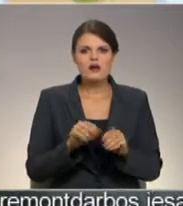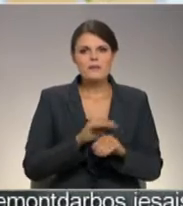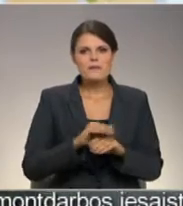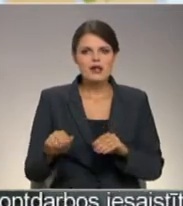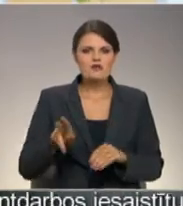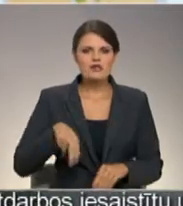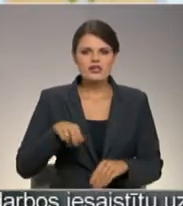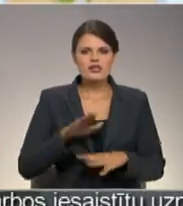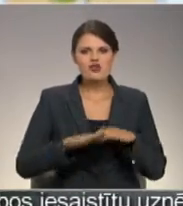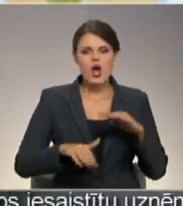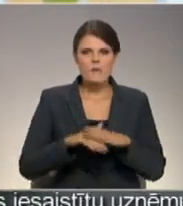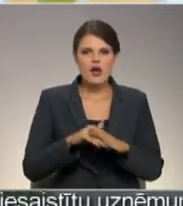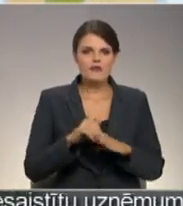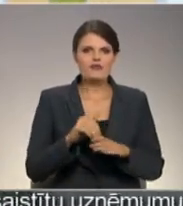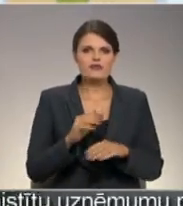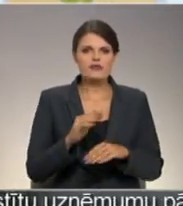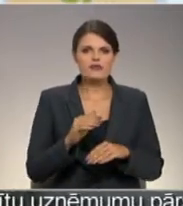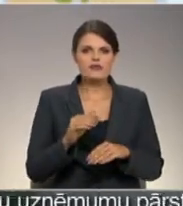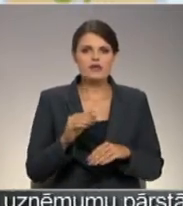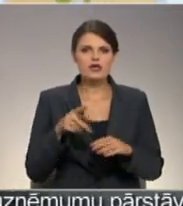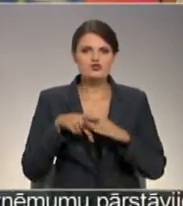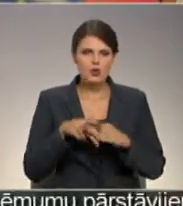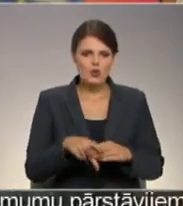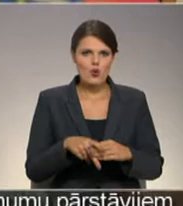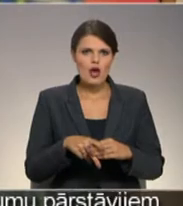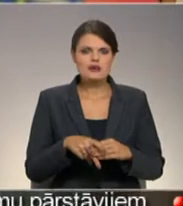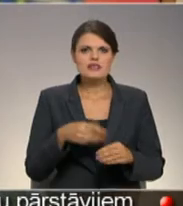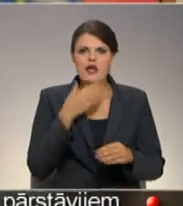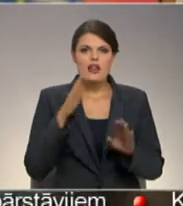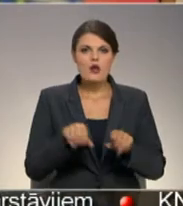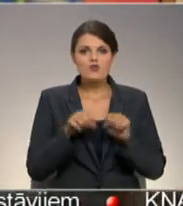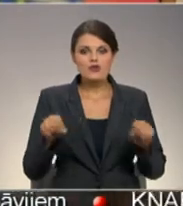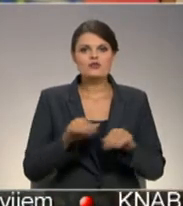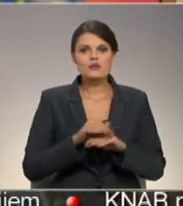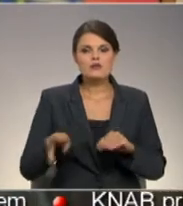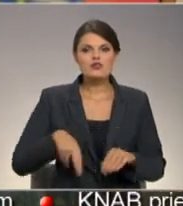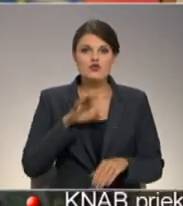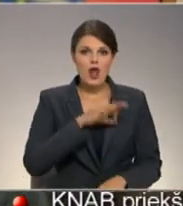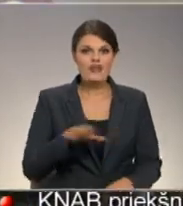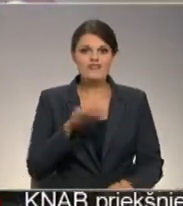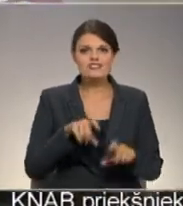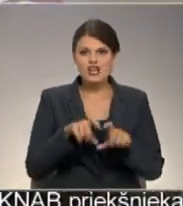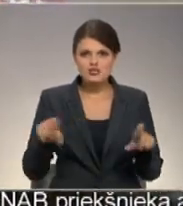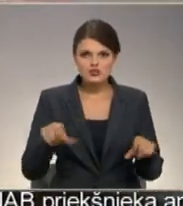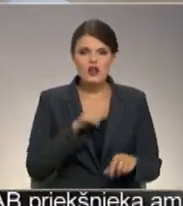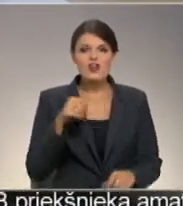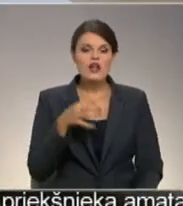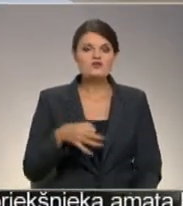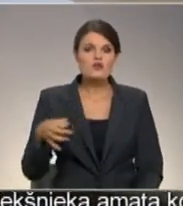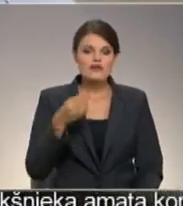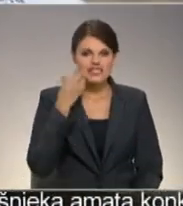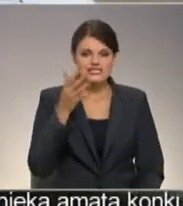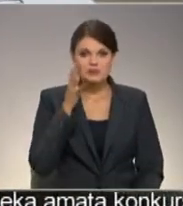pilnu direktora amata likmi slodzi. Lai nodrošinātu pilnu direktora atalgojumu visās skolās, Talsu novada